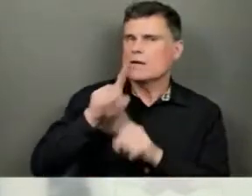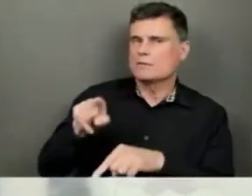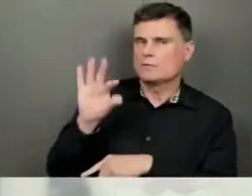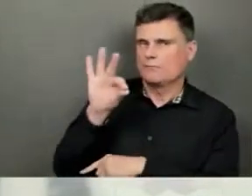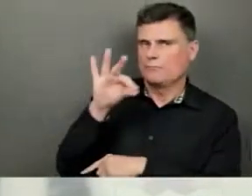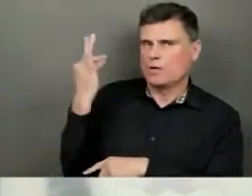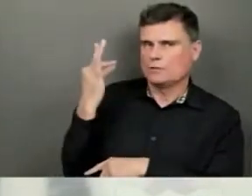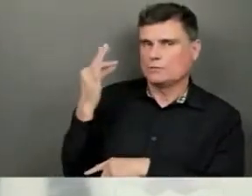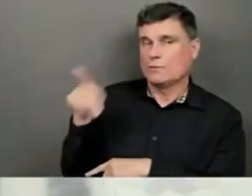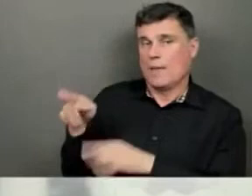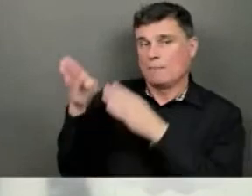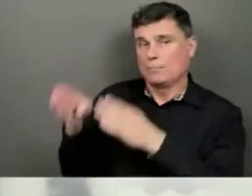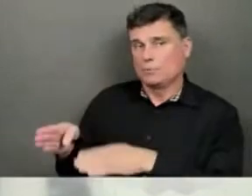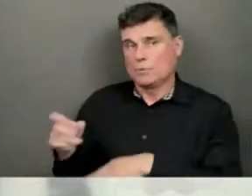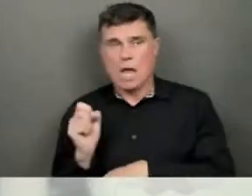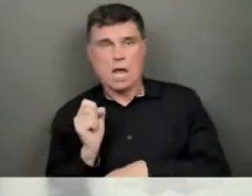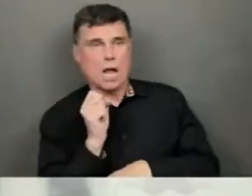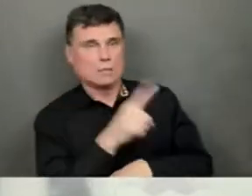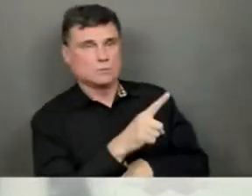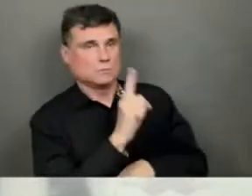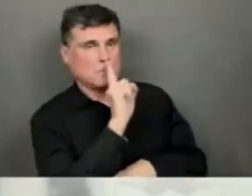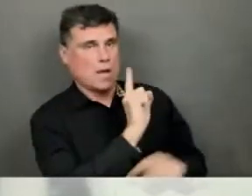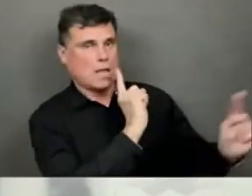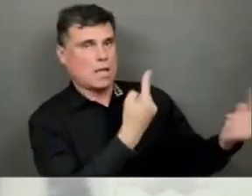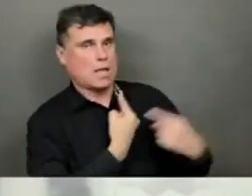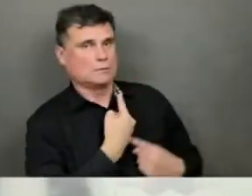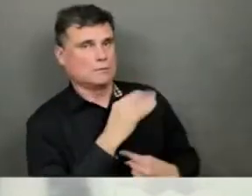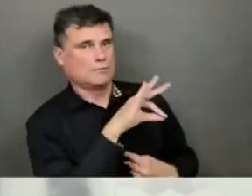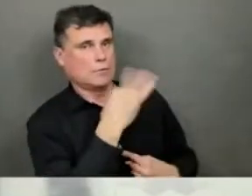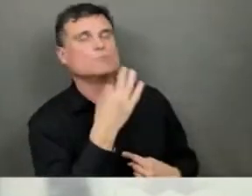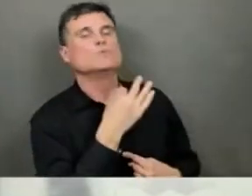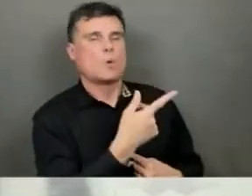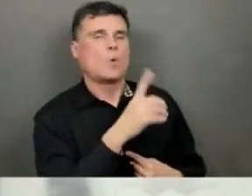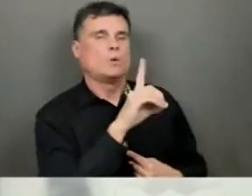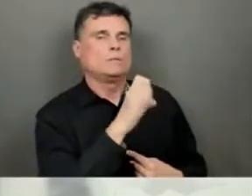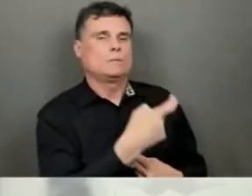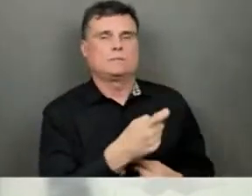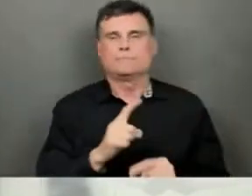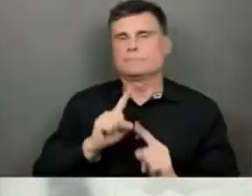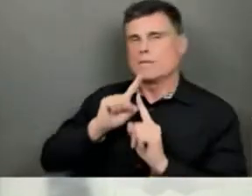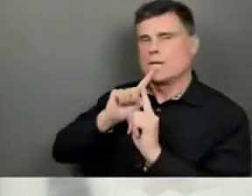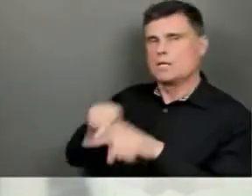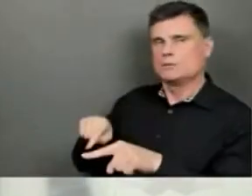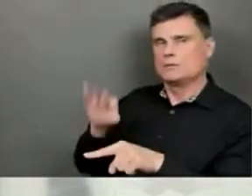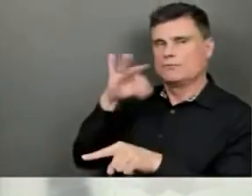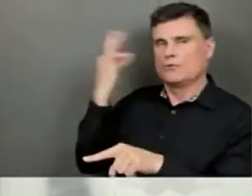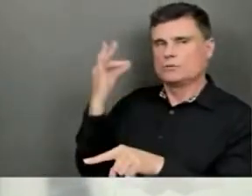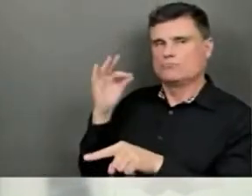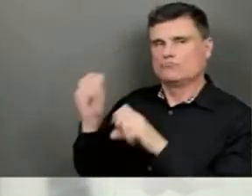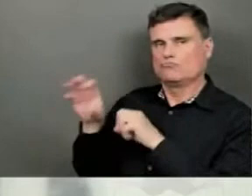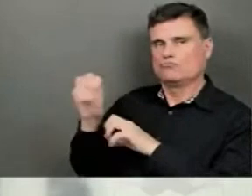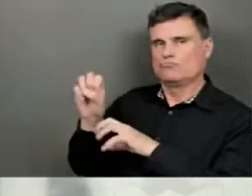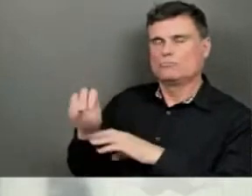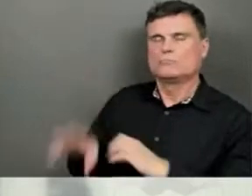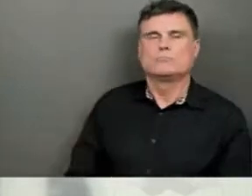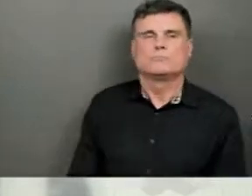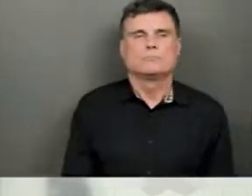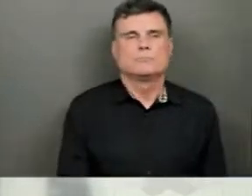la situation qui est en baisse depuis quelque temps, du